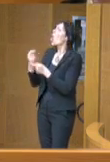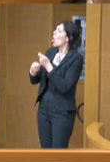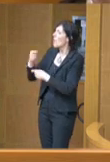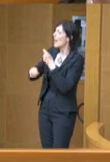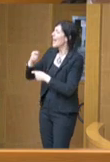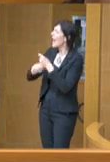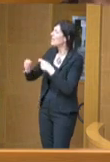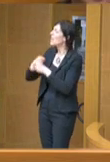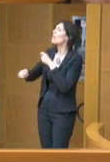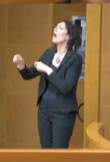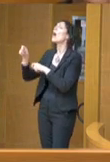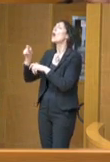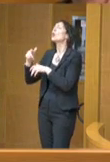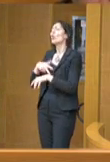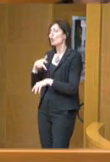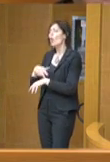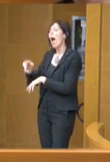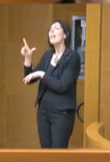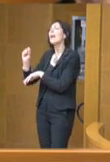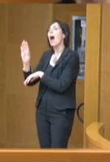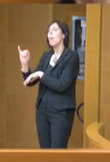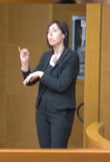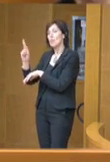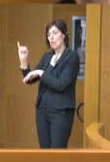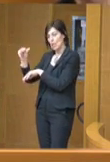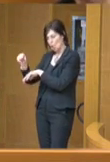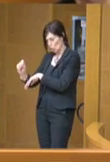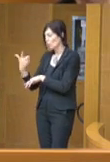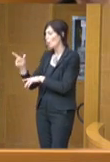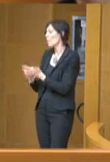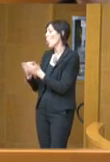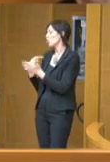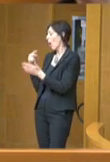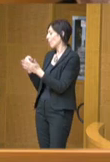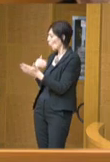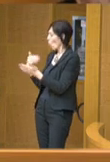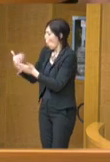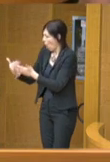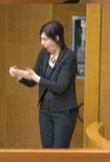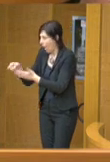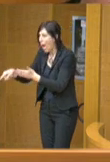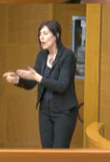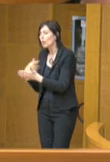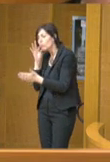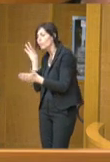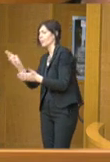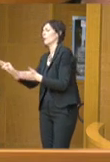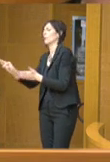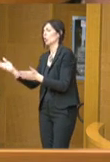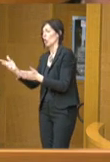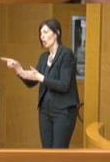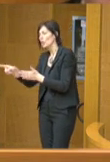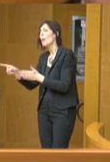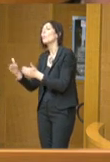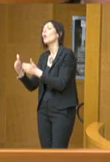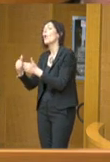da Andrea Canevaro, che è un progetto che già da alcuni anni va a identificare quali sono